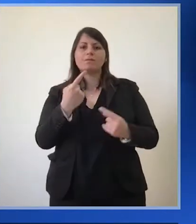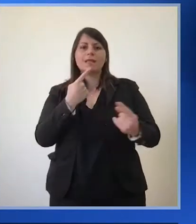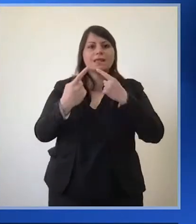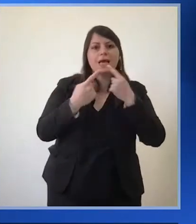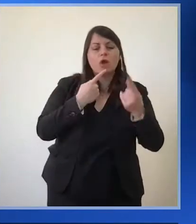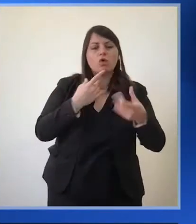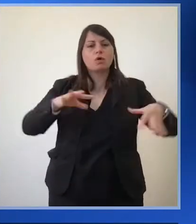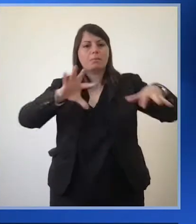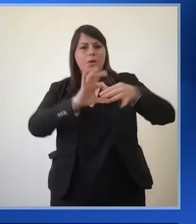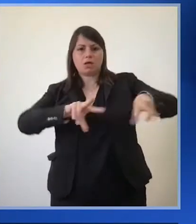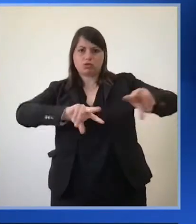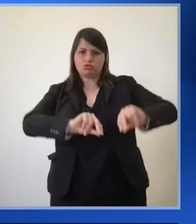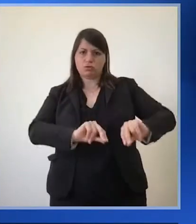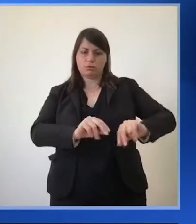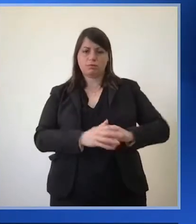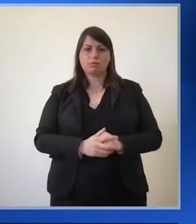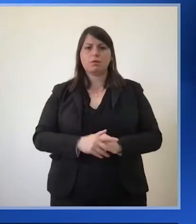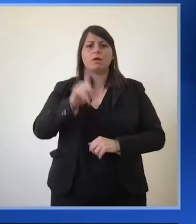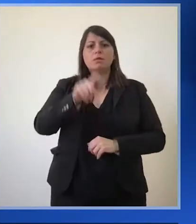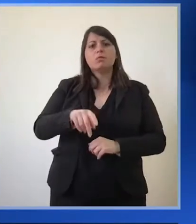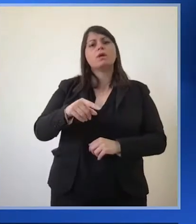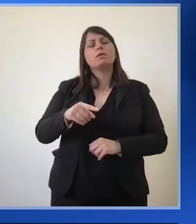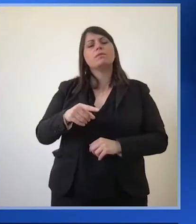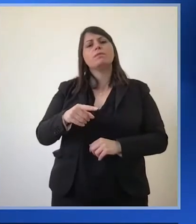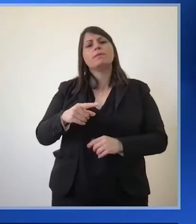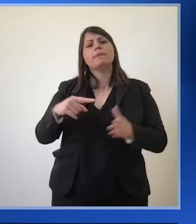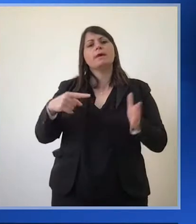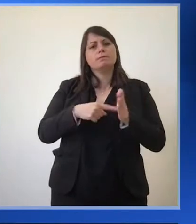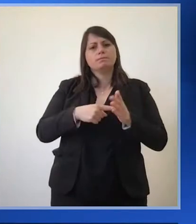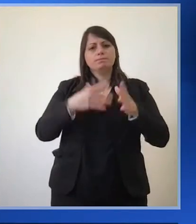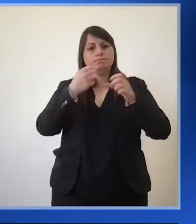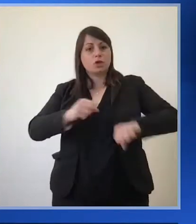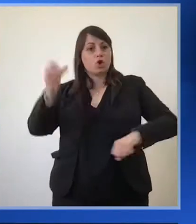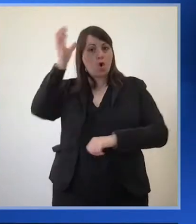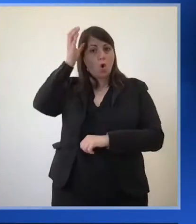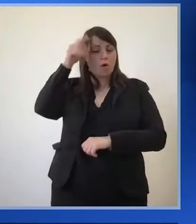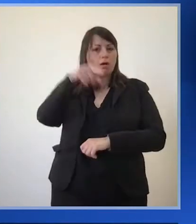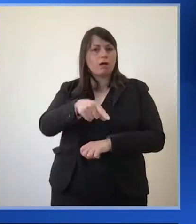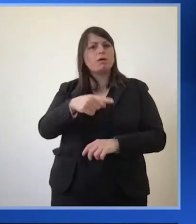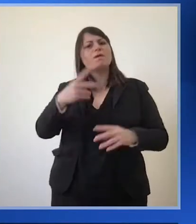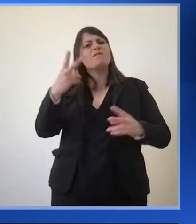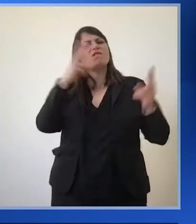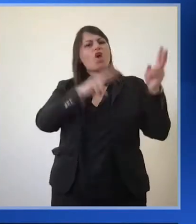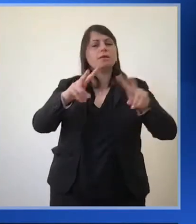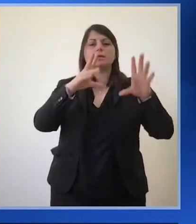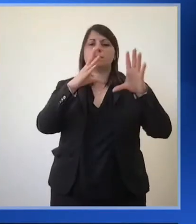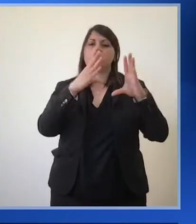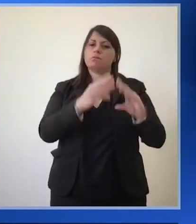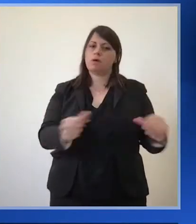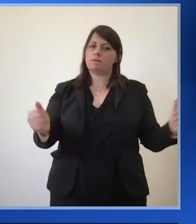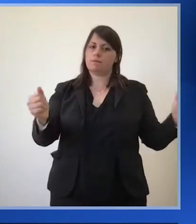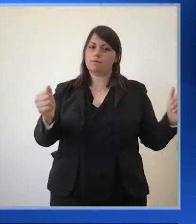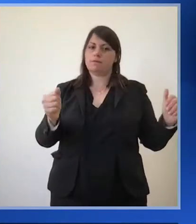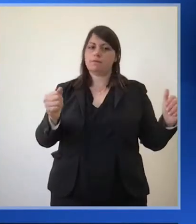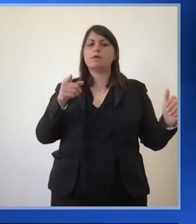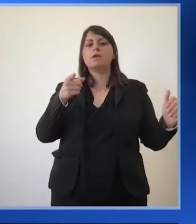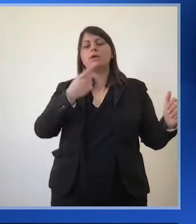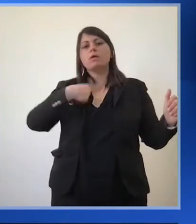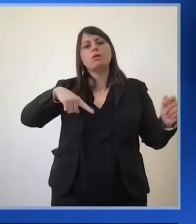cessino le violenze nella Repubblica Democratica del Congo. Non manchi la preghiera e la